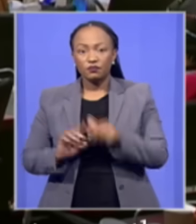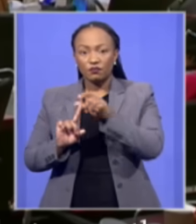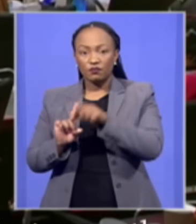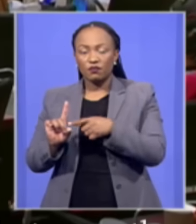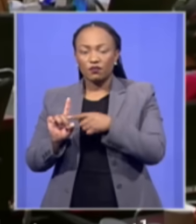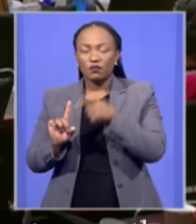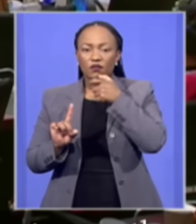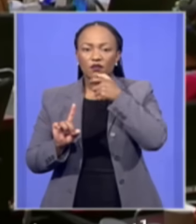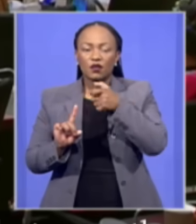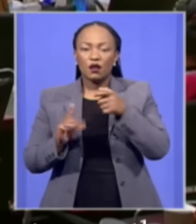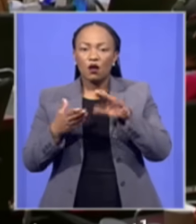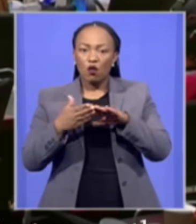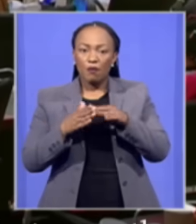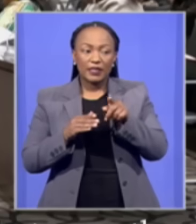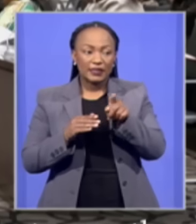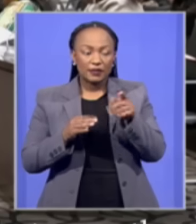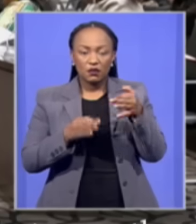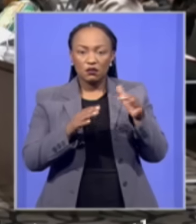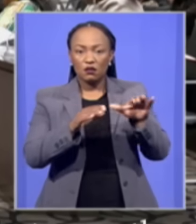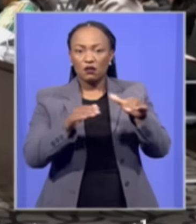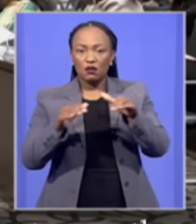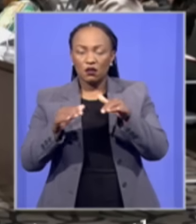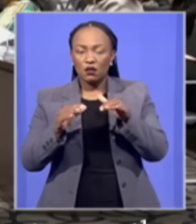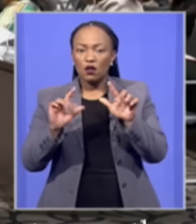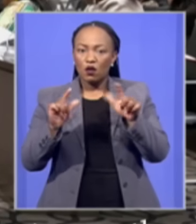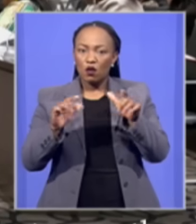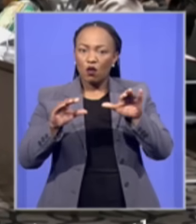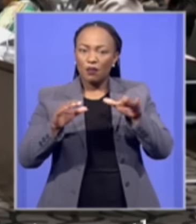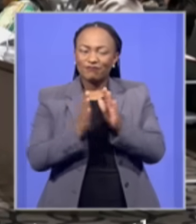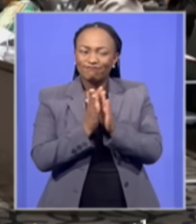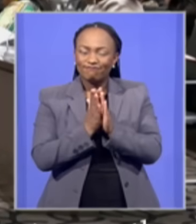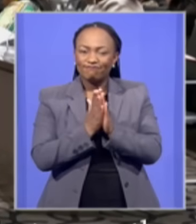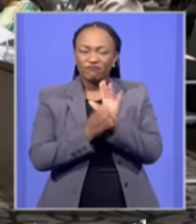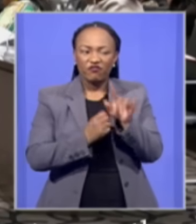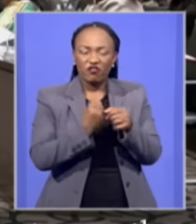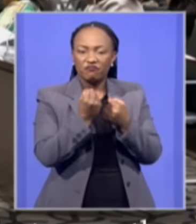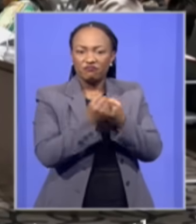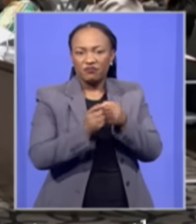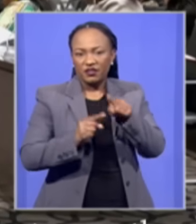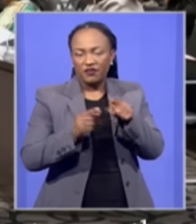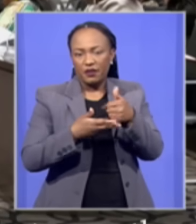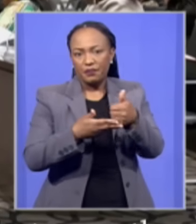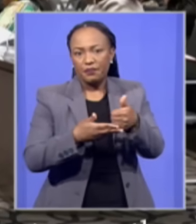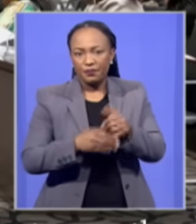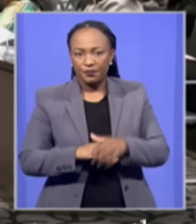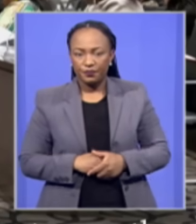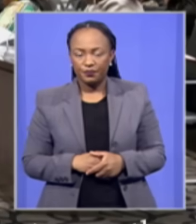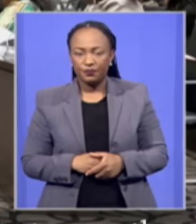mekgatlo le baahi ba letsetsa ditho tsa komiti ho kopa dithuso tse fapaneng.